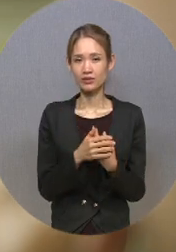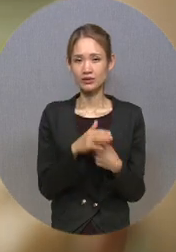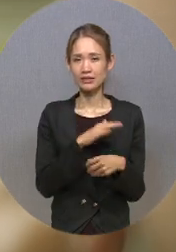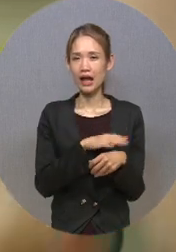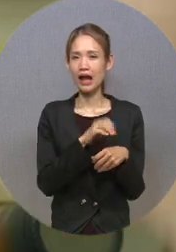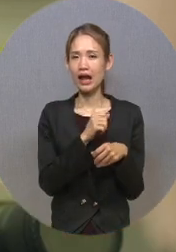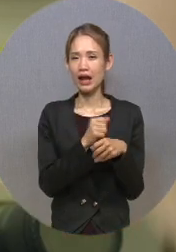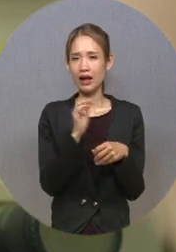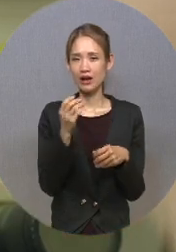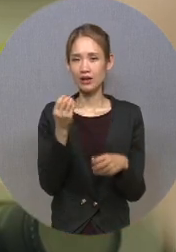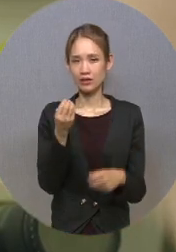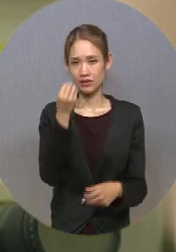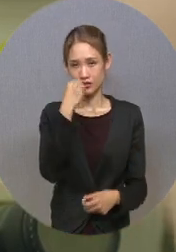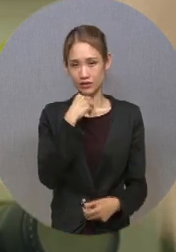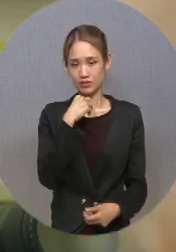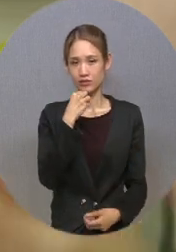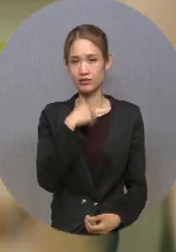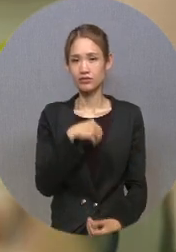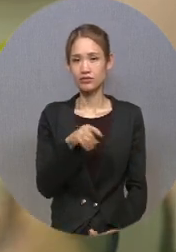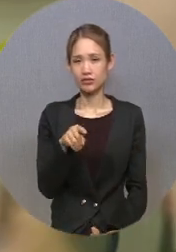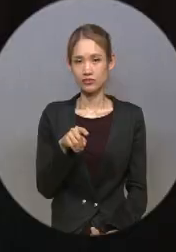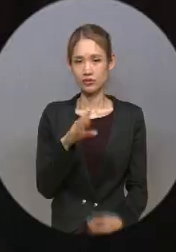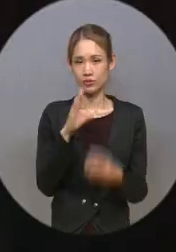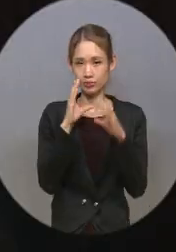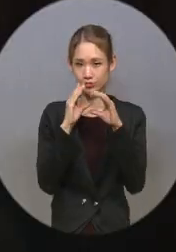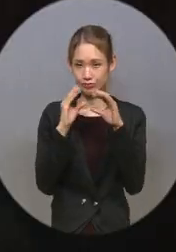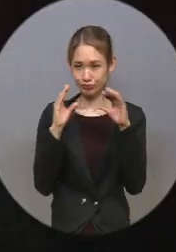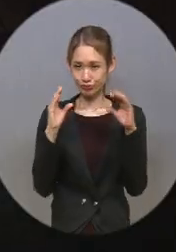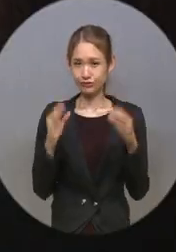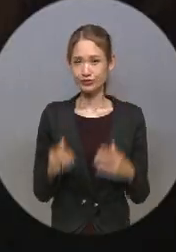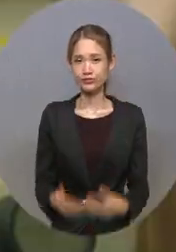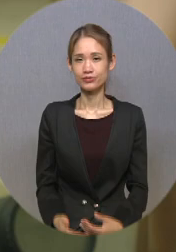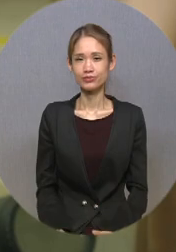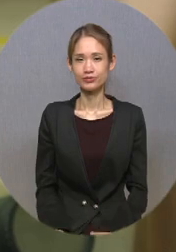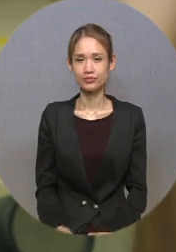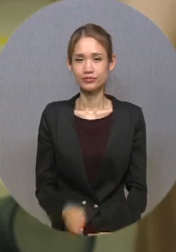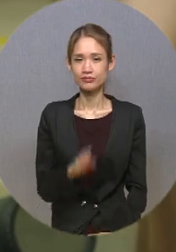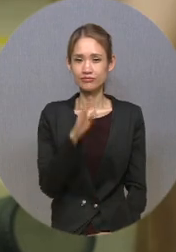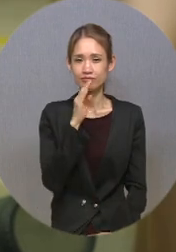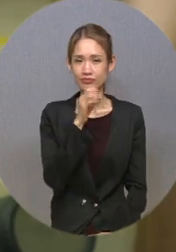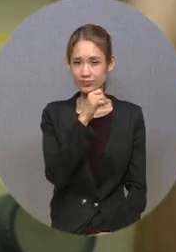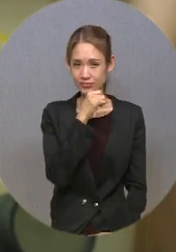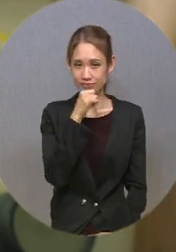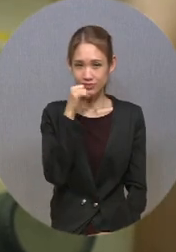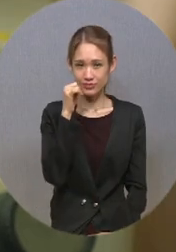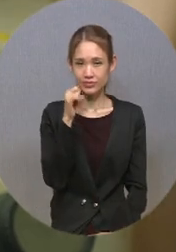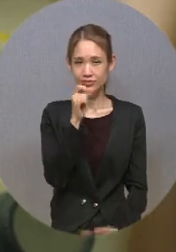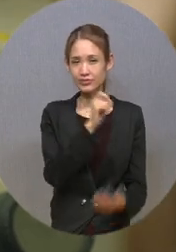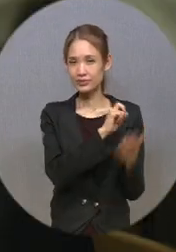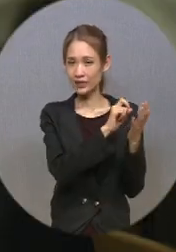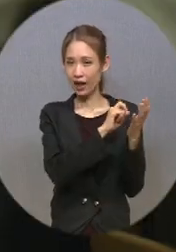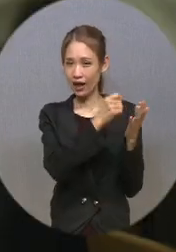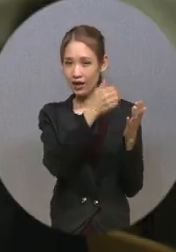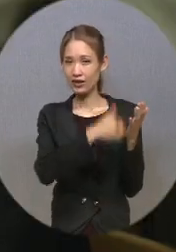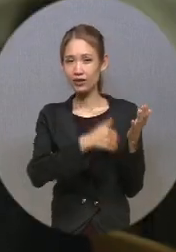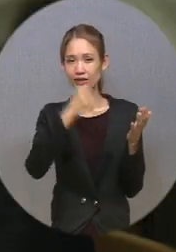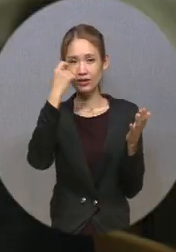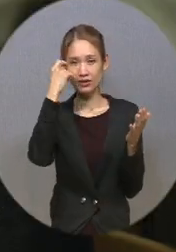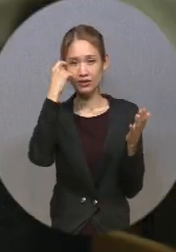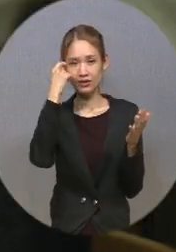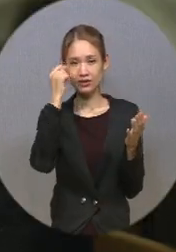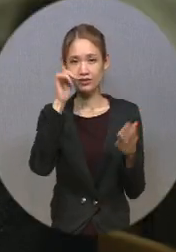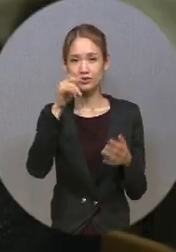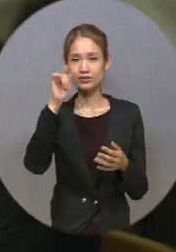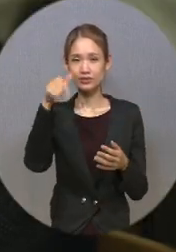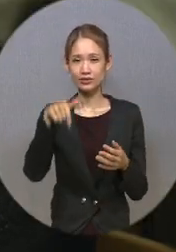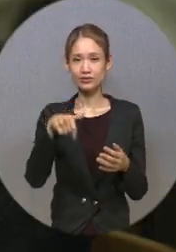돼요. 아니면 좀 씹어가지고 목에도 걸리고 이러는데요. 저 얼마나 부드러워요. 진짜 맛있다. 추리야, 왜 여기다 사인을 남긴다고 생각해? 족적 한번